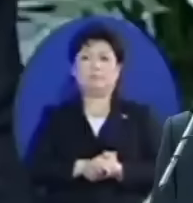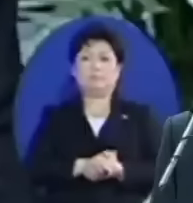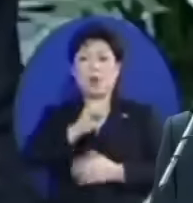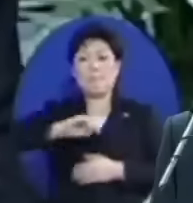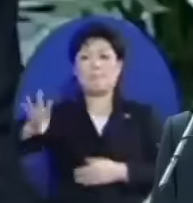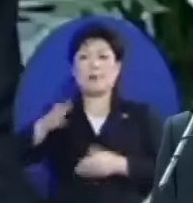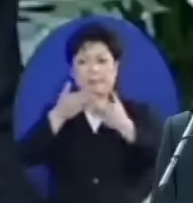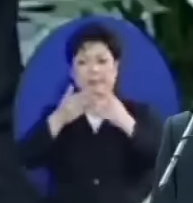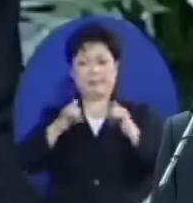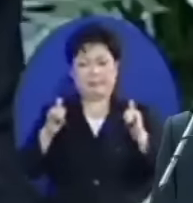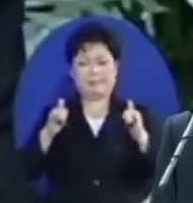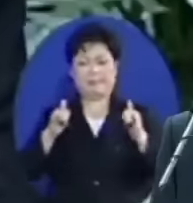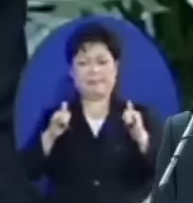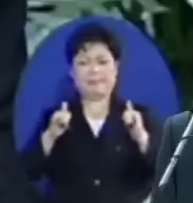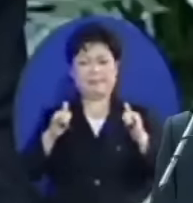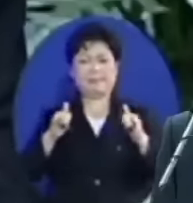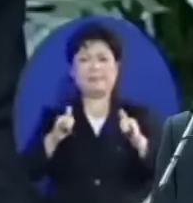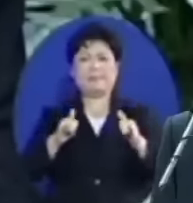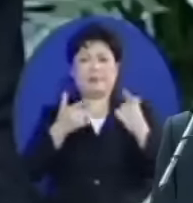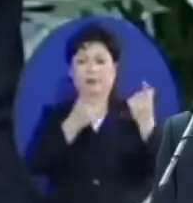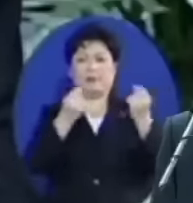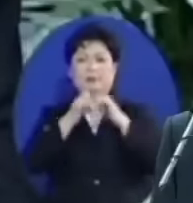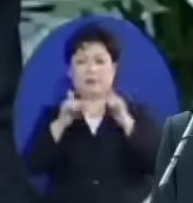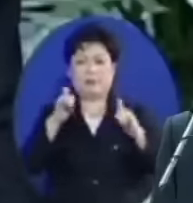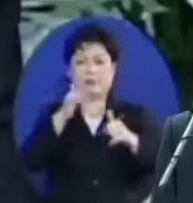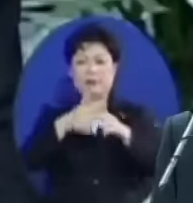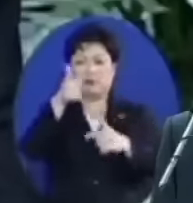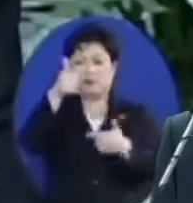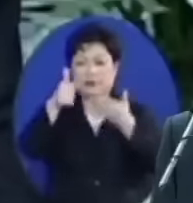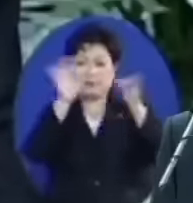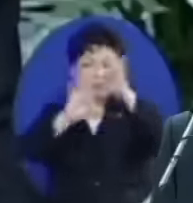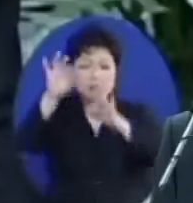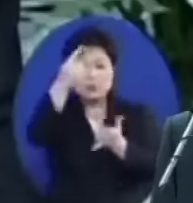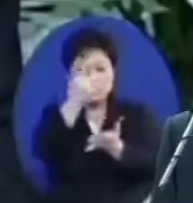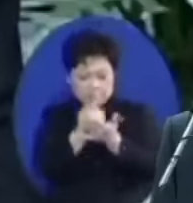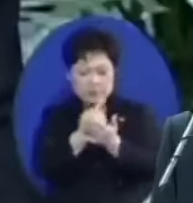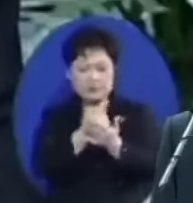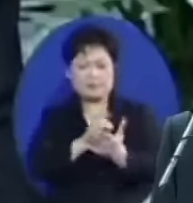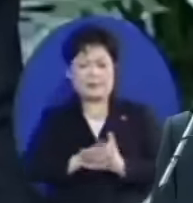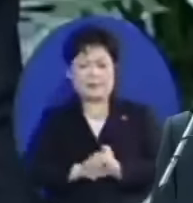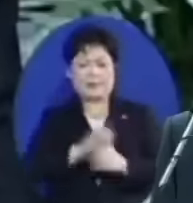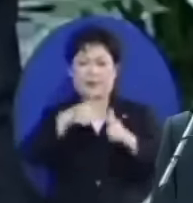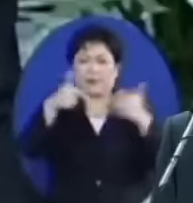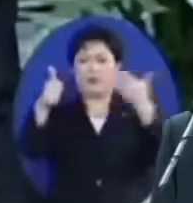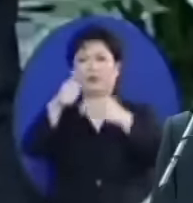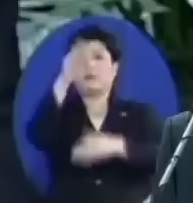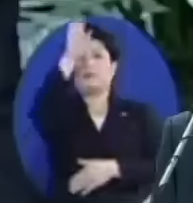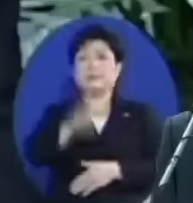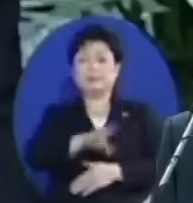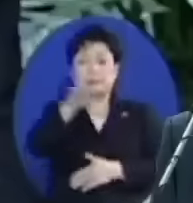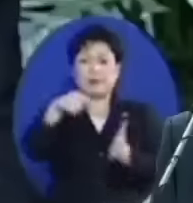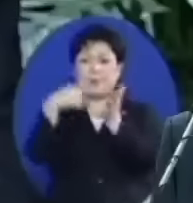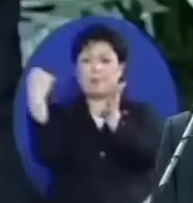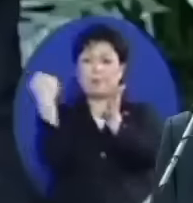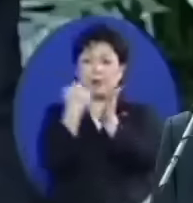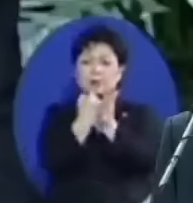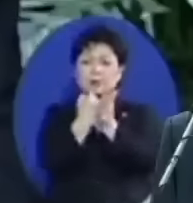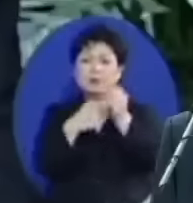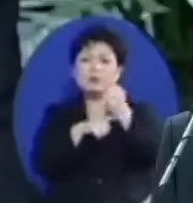버림받은 자, 잃어버린 자, 이런 사람을 예수님은 찾으러 오시다고 하는 것입니다. 예수님께서 십자가에 못 박혀